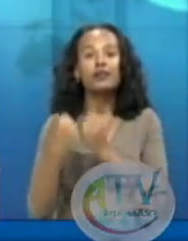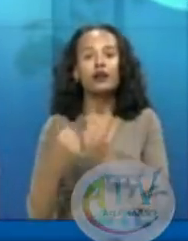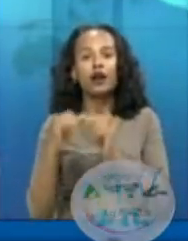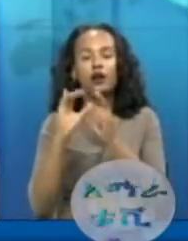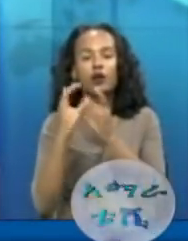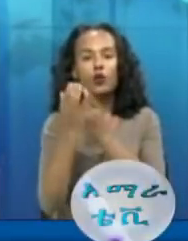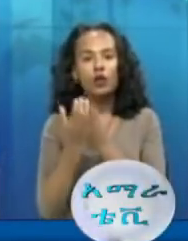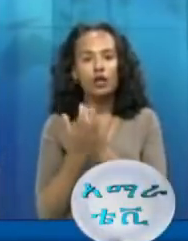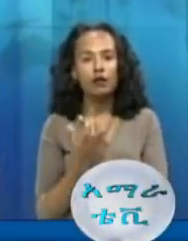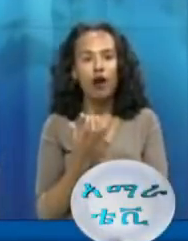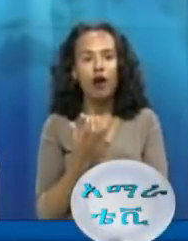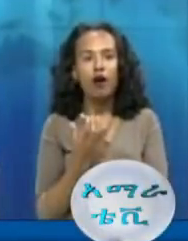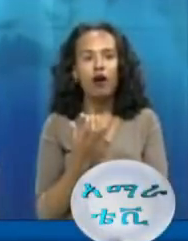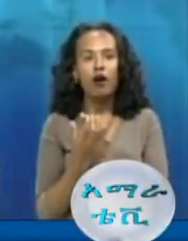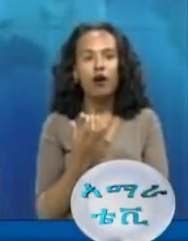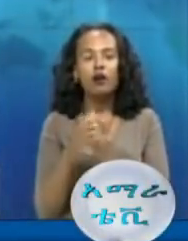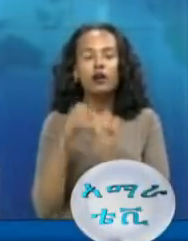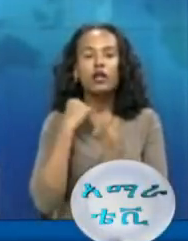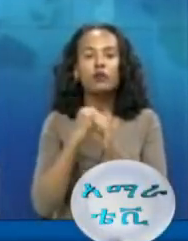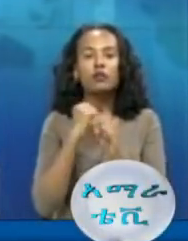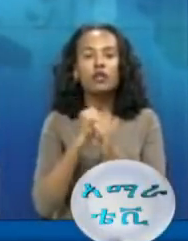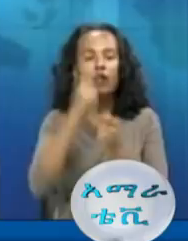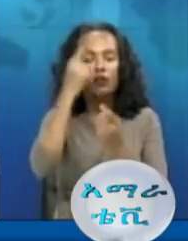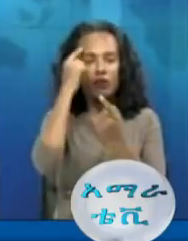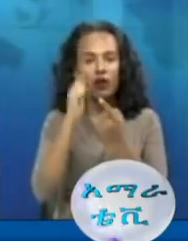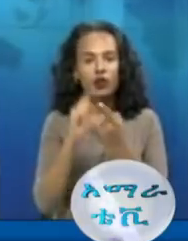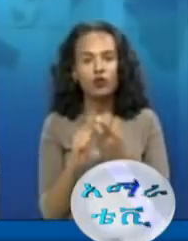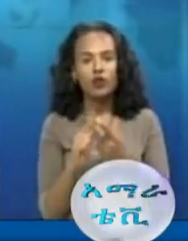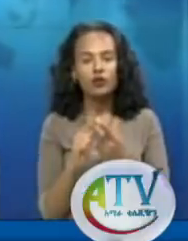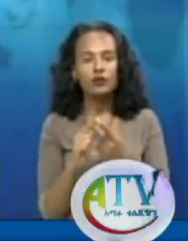መልኩ ለማከናወን ታቅዷል።